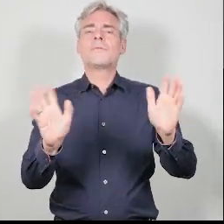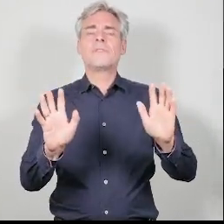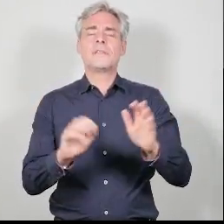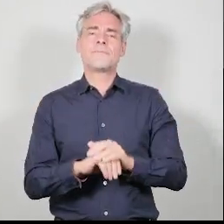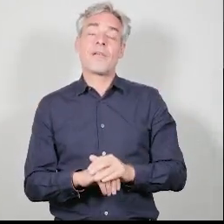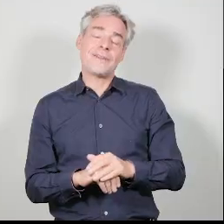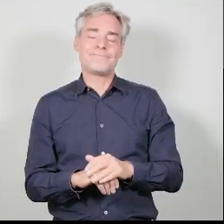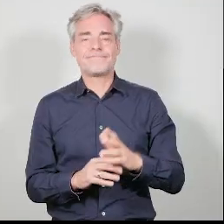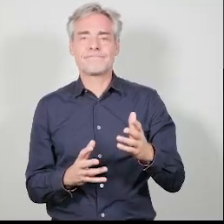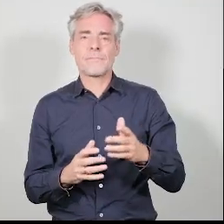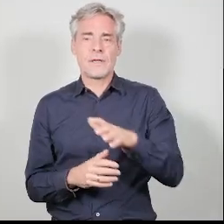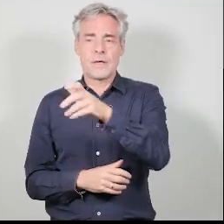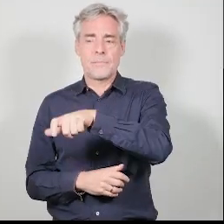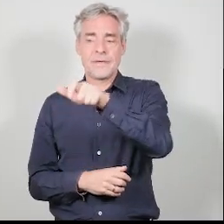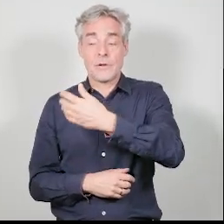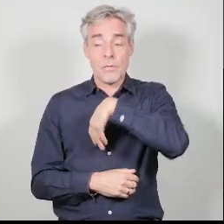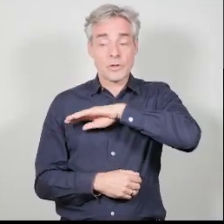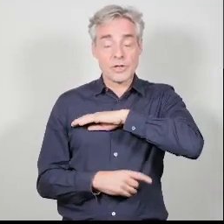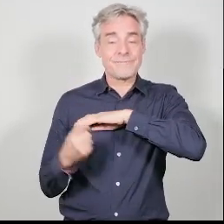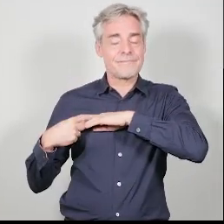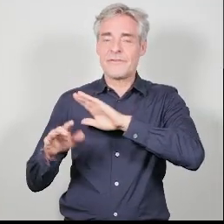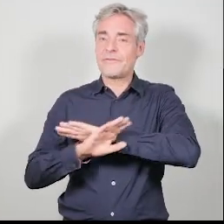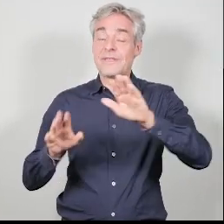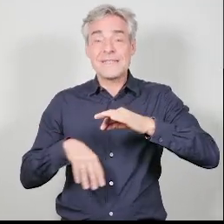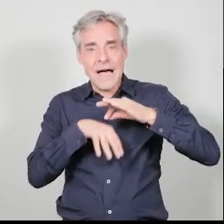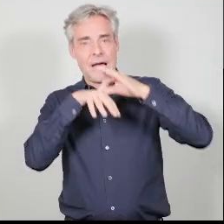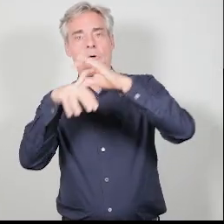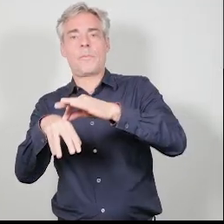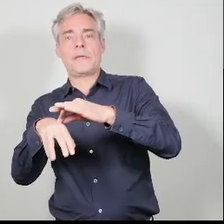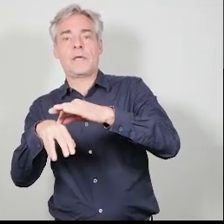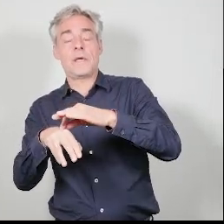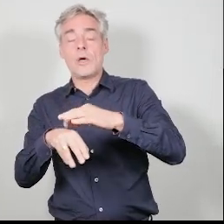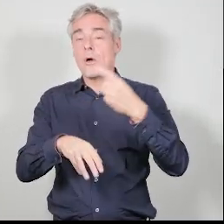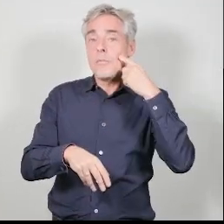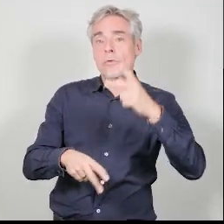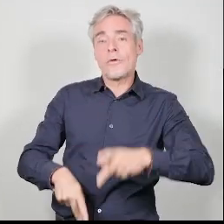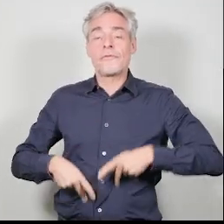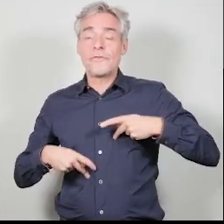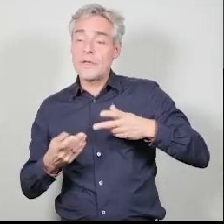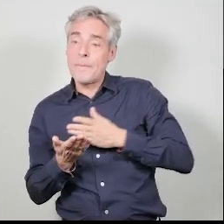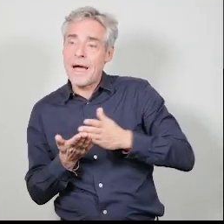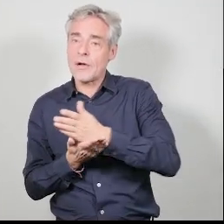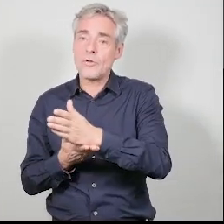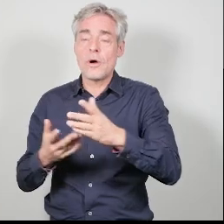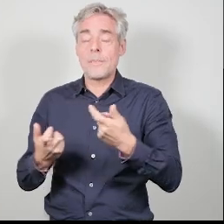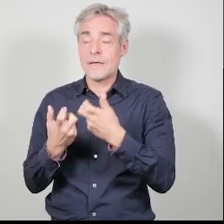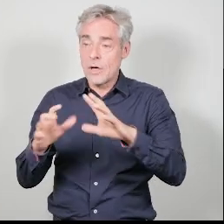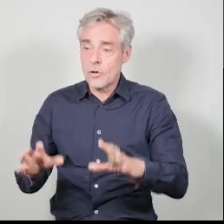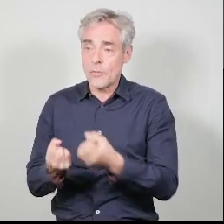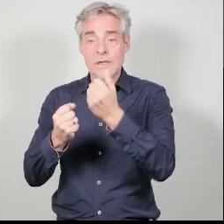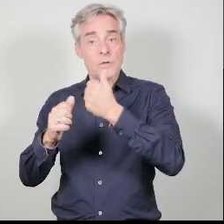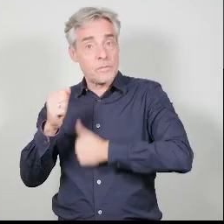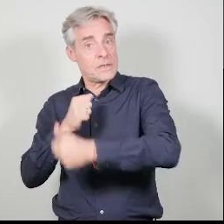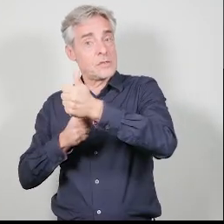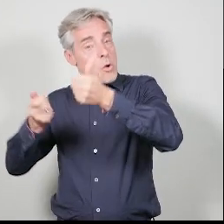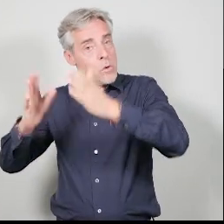plus seulement de prendre en charge, mais bien d'accompagner les personnes dans leur parcours de vie en s'appuyant notamment sur leur capacité à